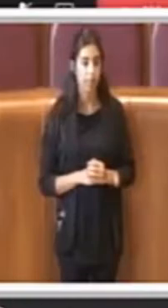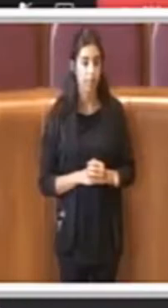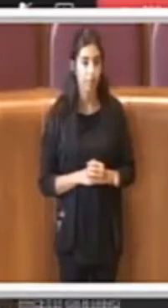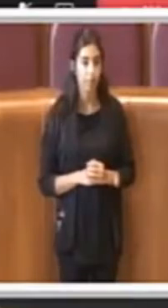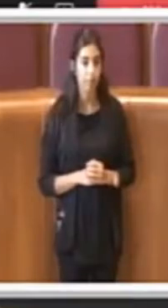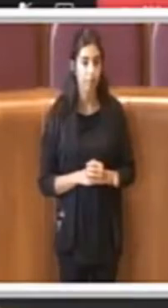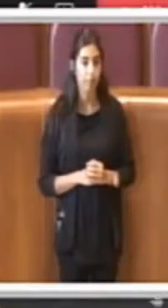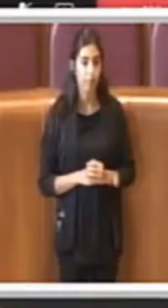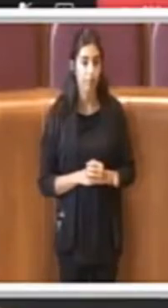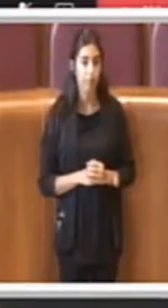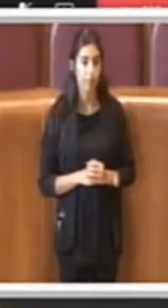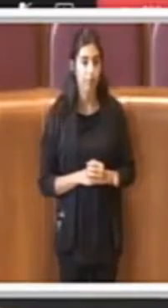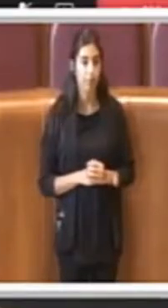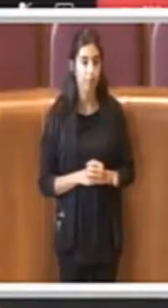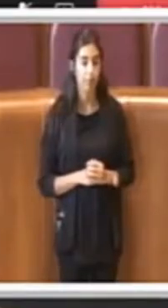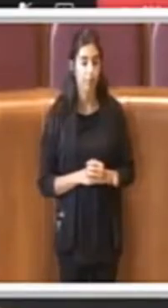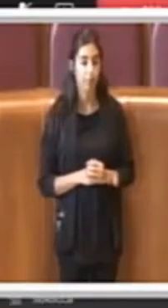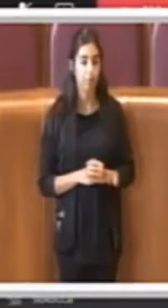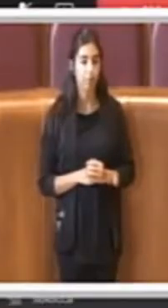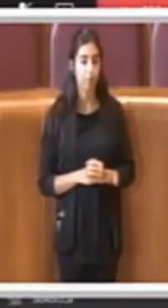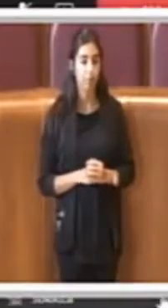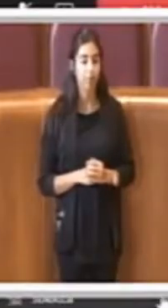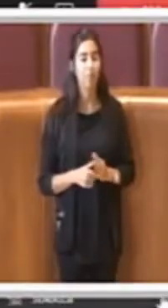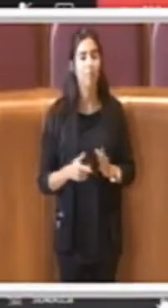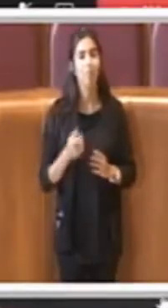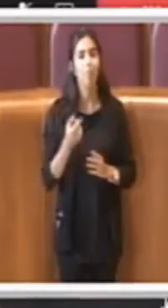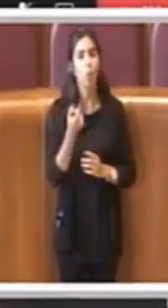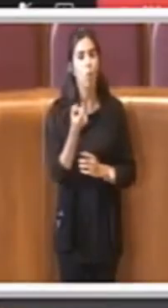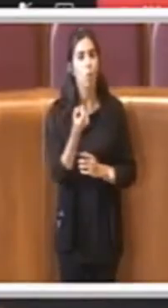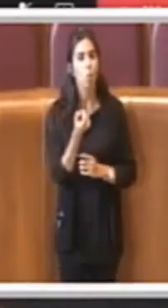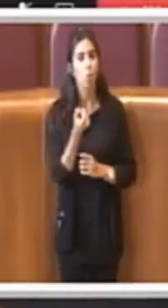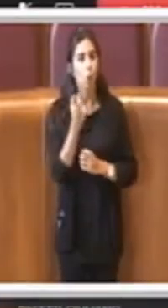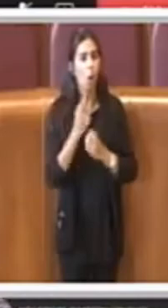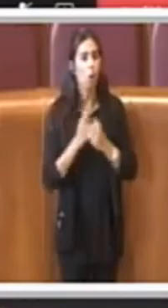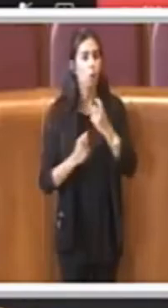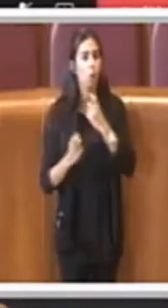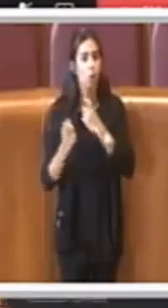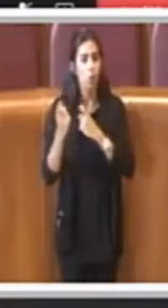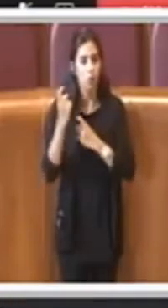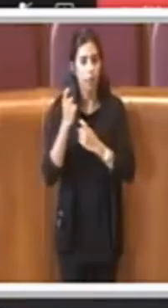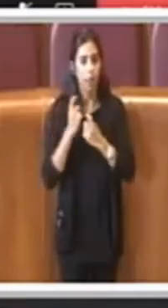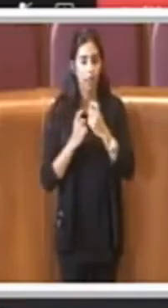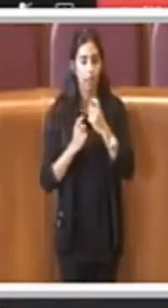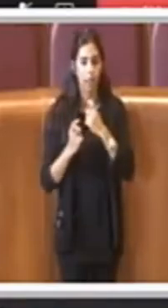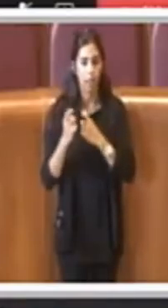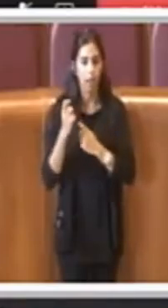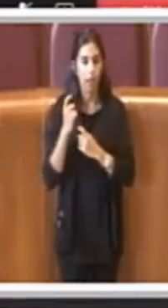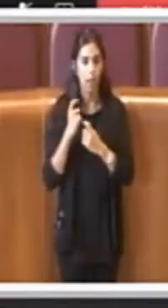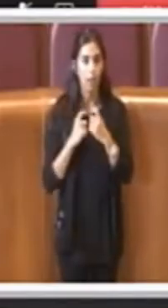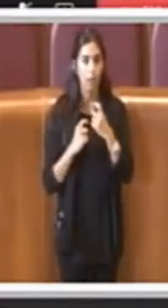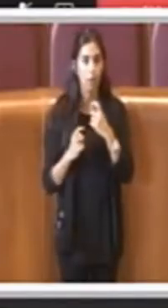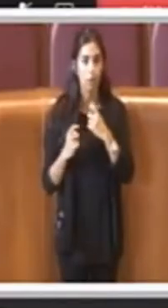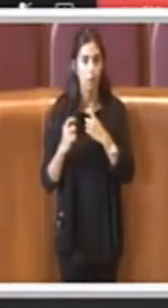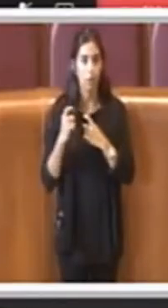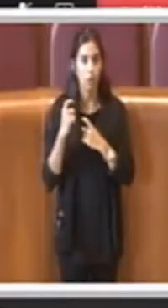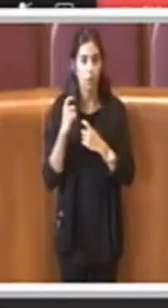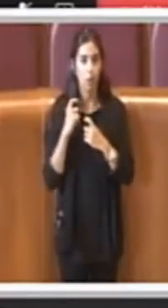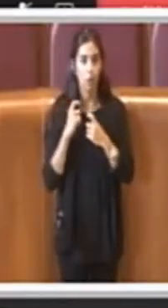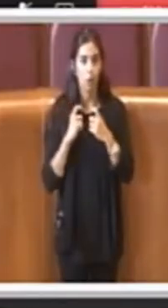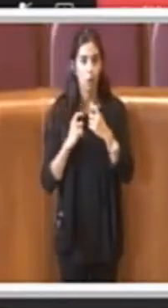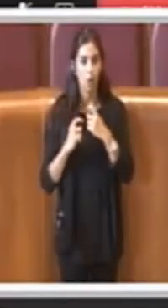entriamo un attimo, torniamo un attimo indietro rispetto alla, come dire, rispetto